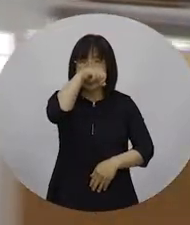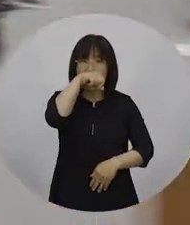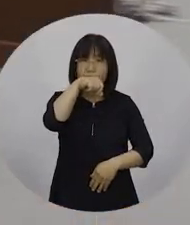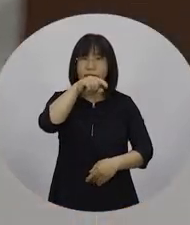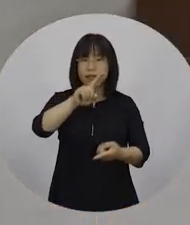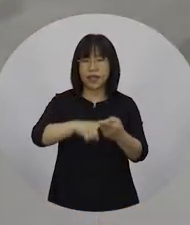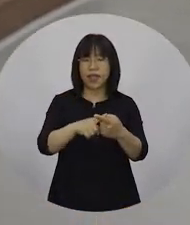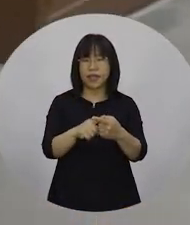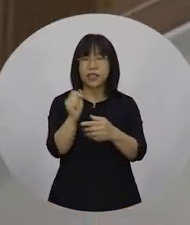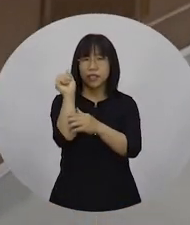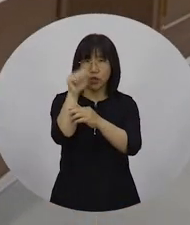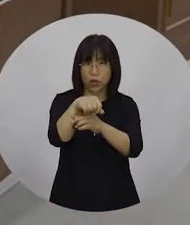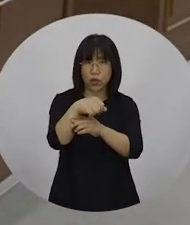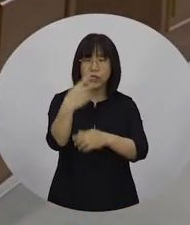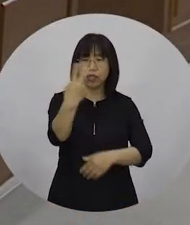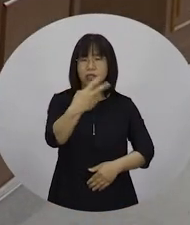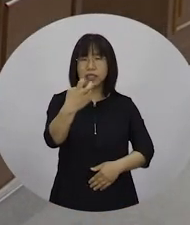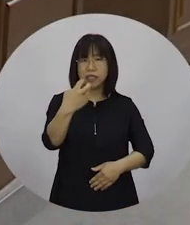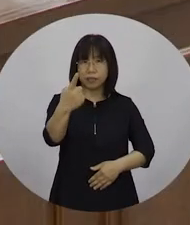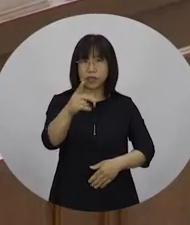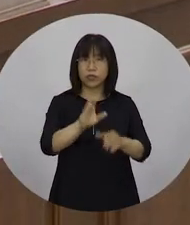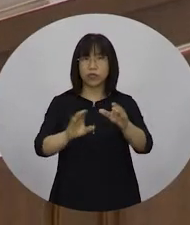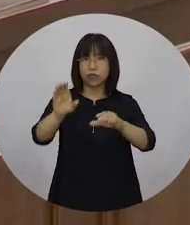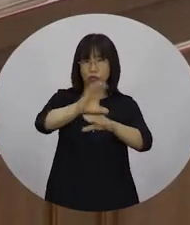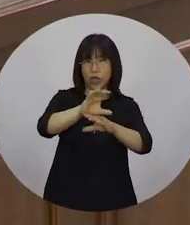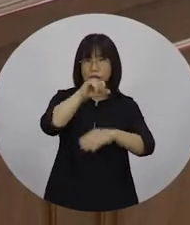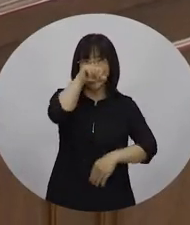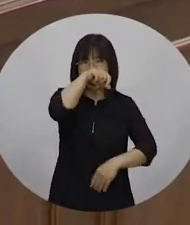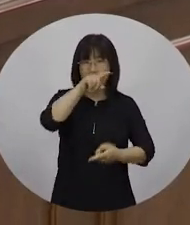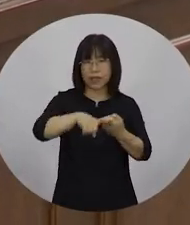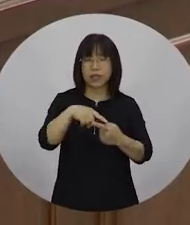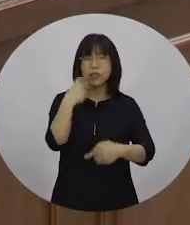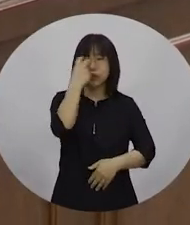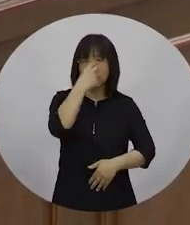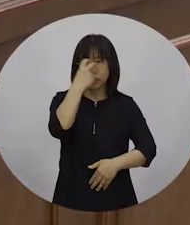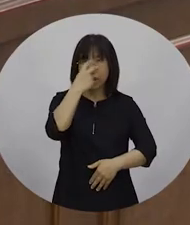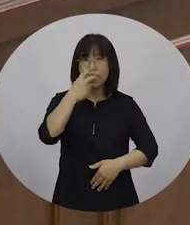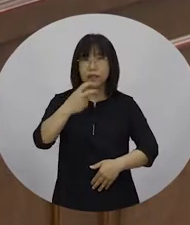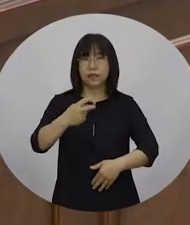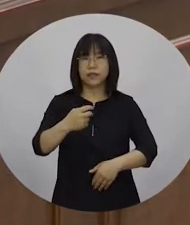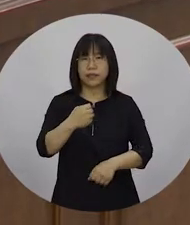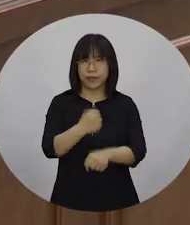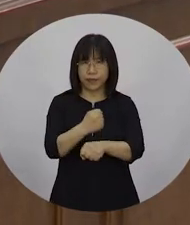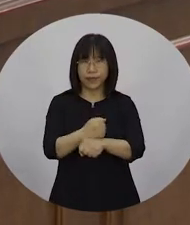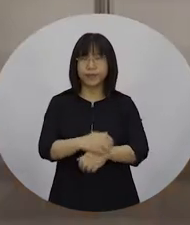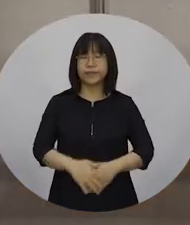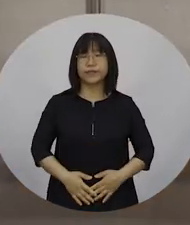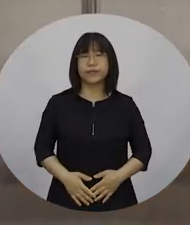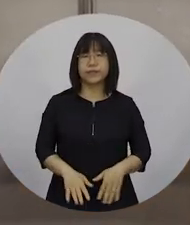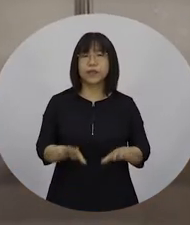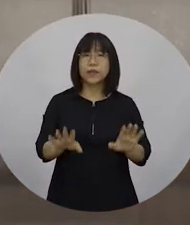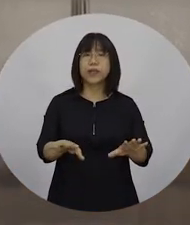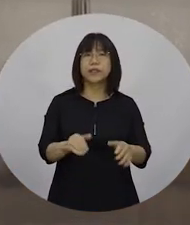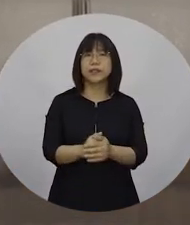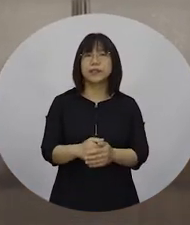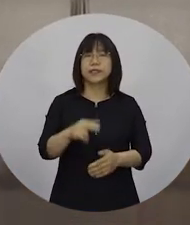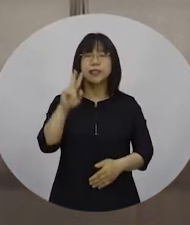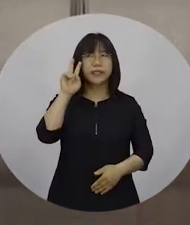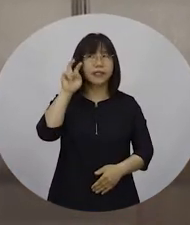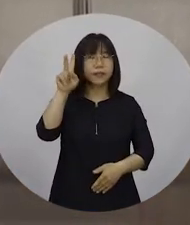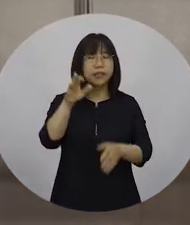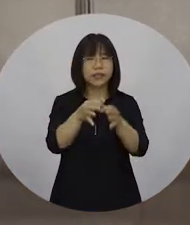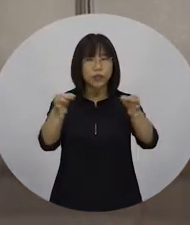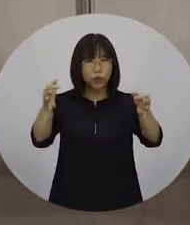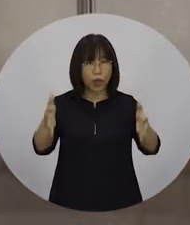승인의 건과 2021년 도 제 1회 세입 세출 추가경정 예산안을 심사하게 됩니다 한편